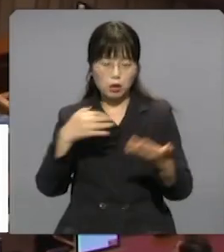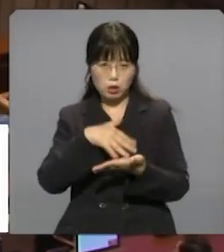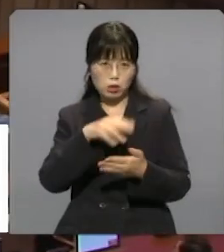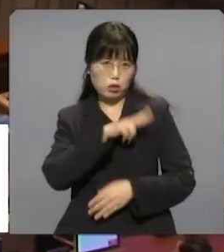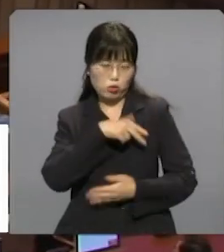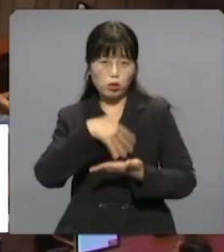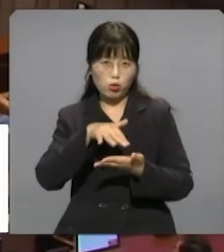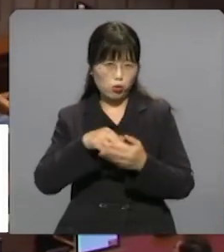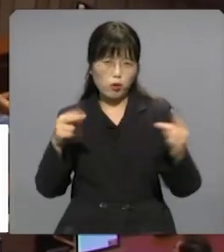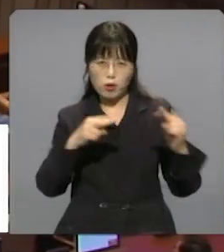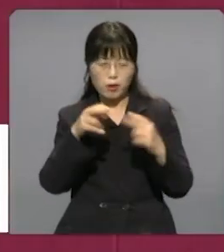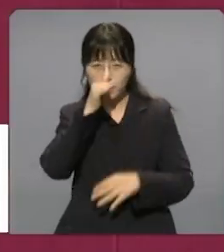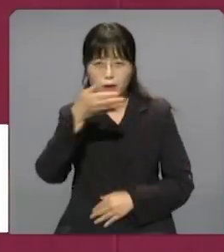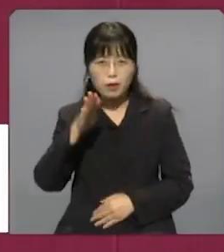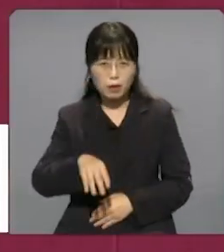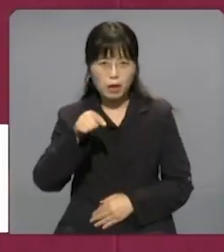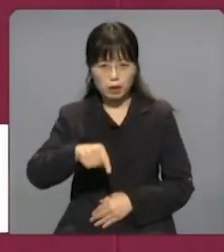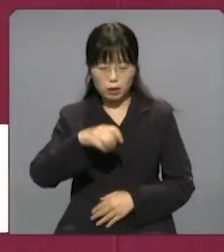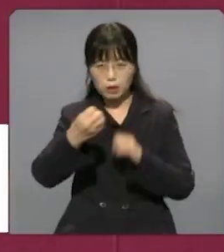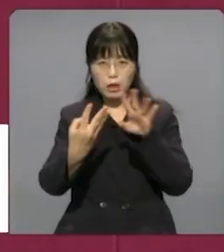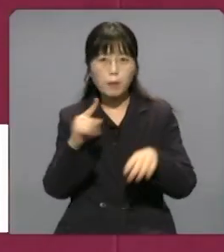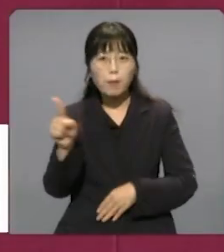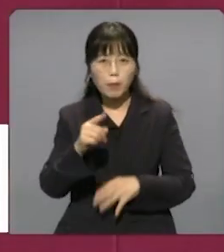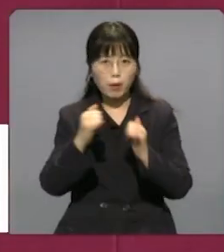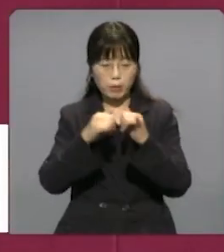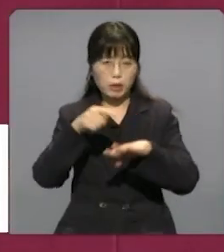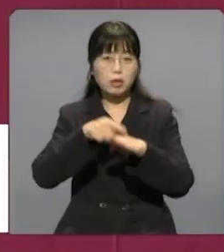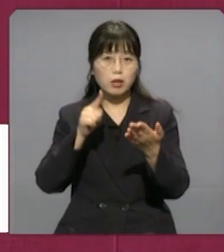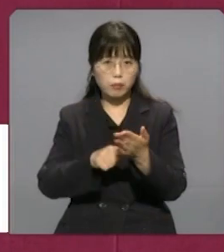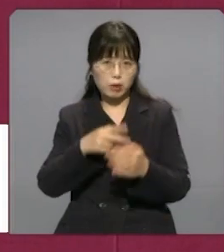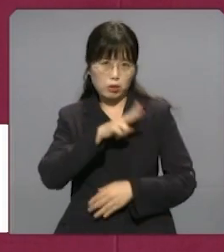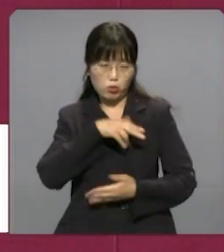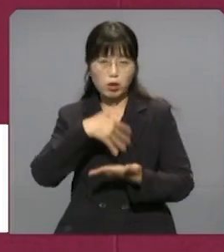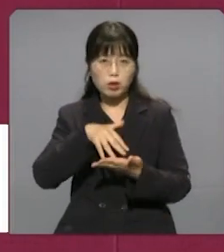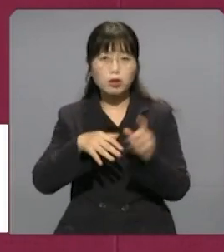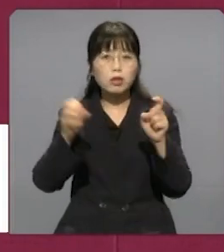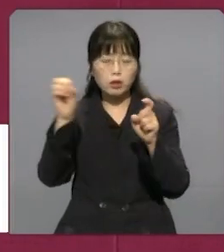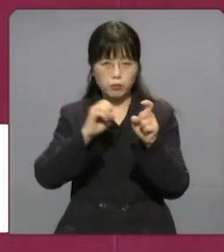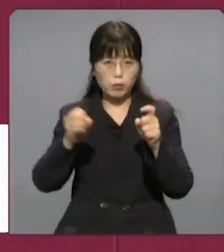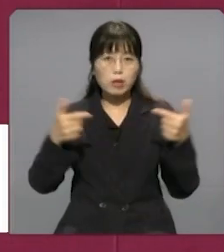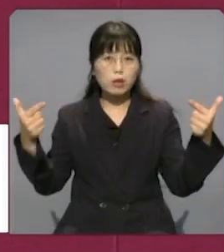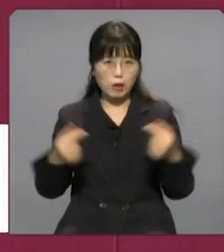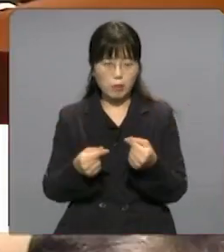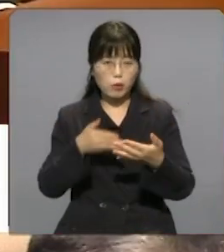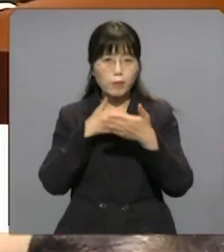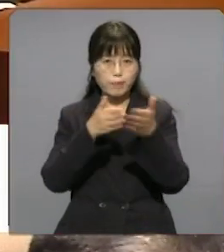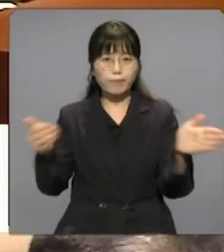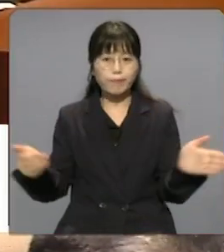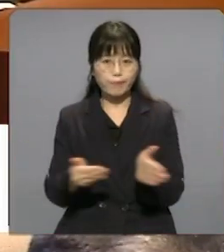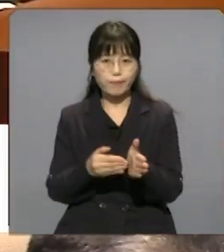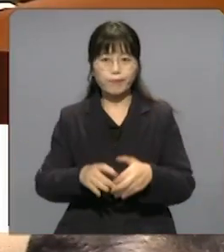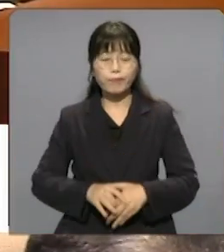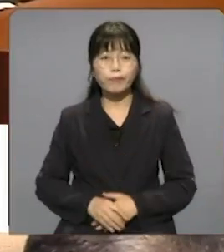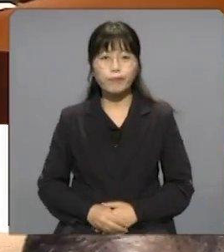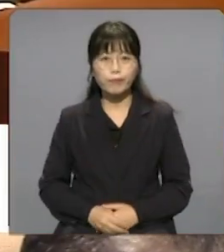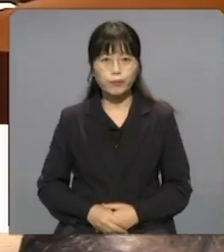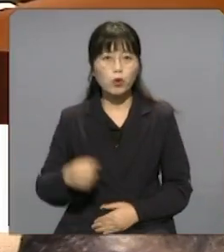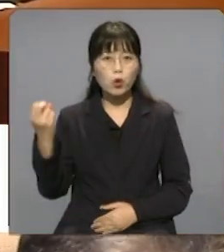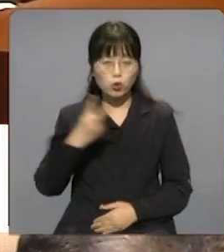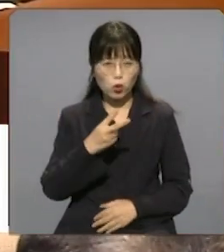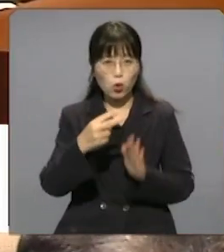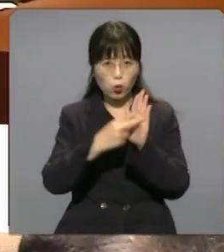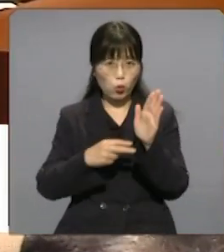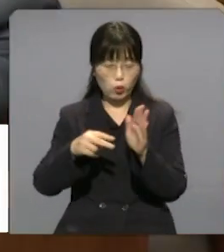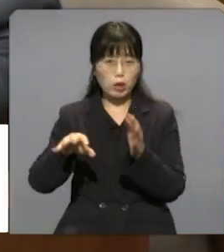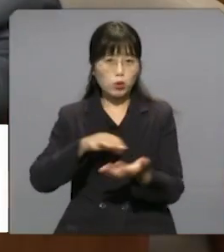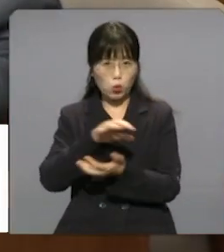대한 갑론 을박이 있는데 그 정답은 민심이라며 의원 정수 10% 감축을 제시했습니다. 또 코인